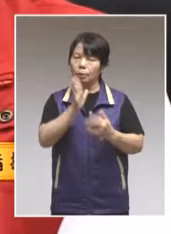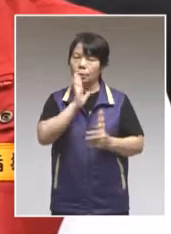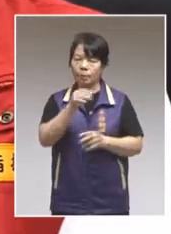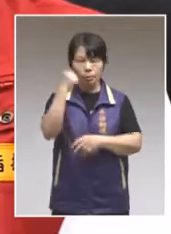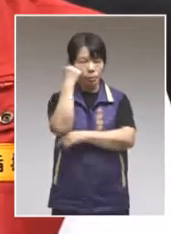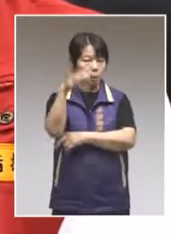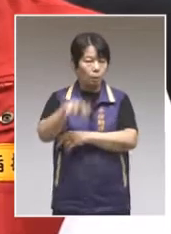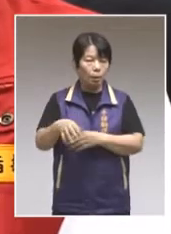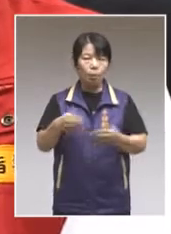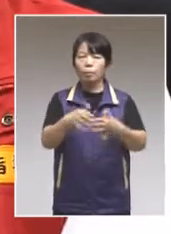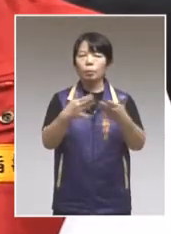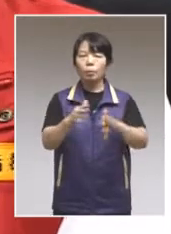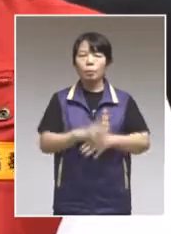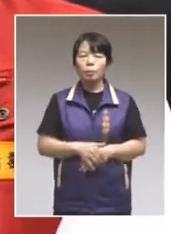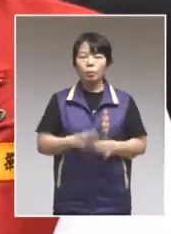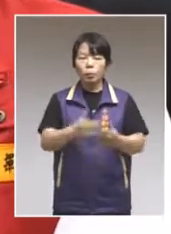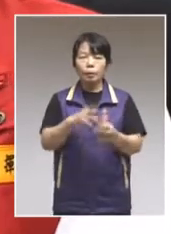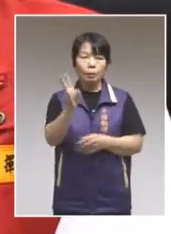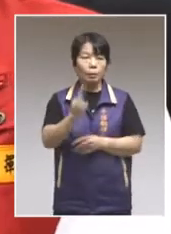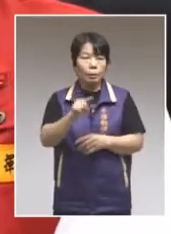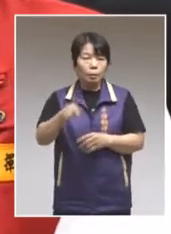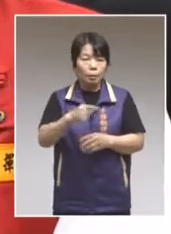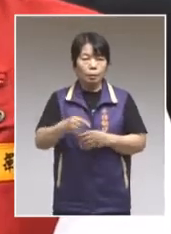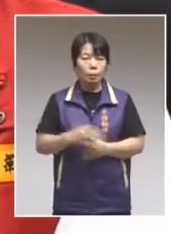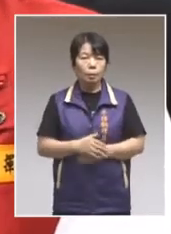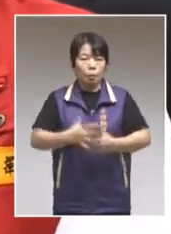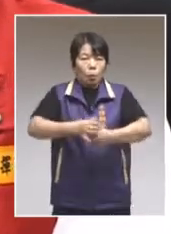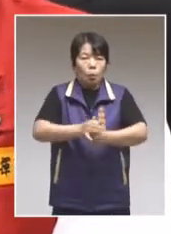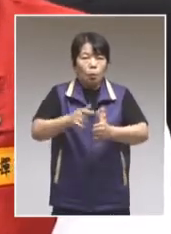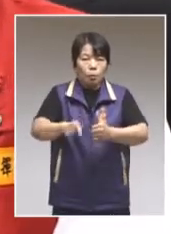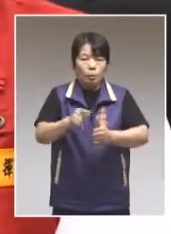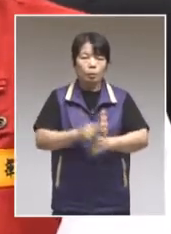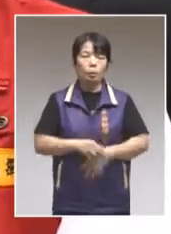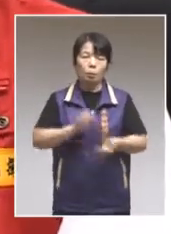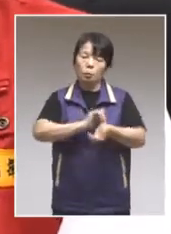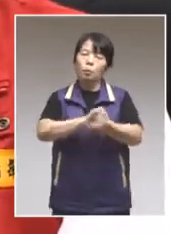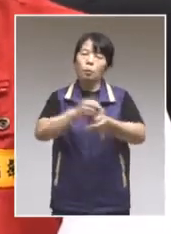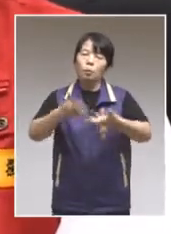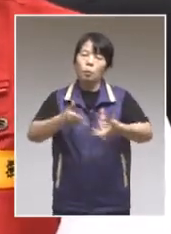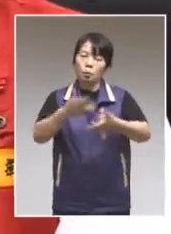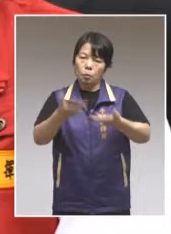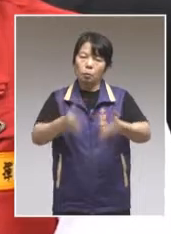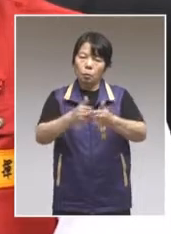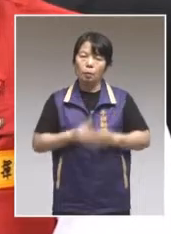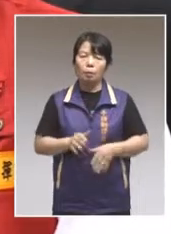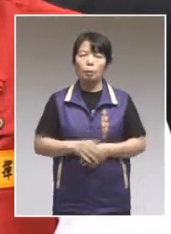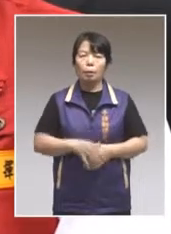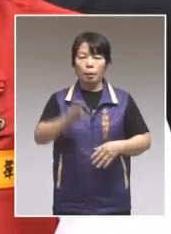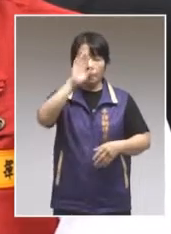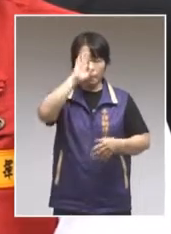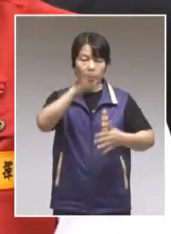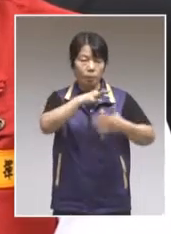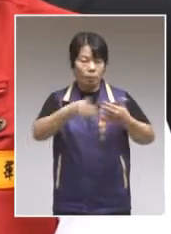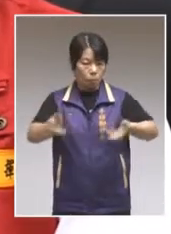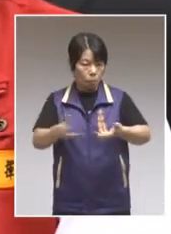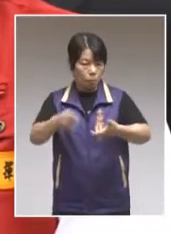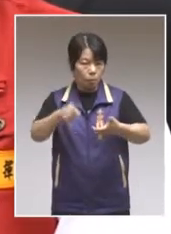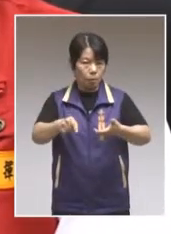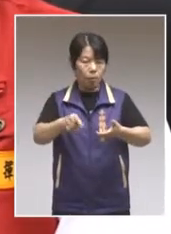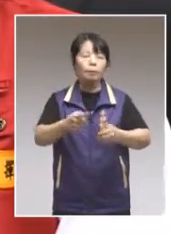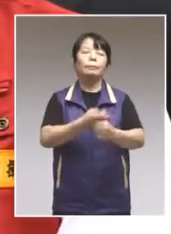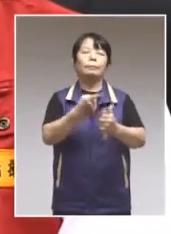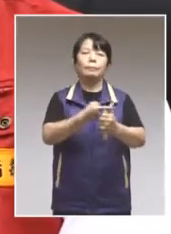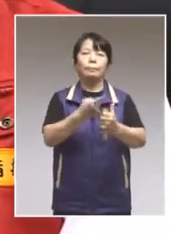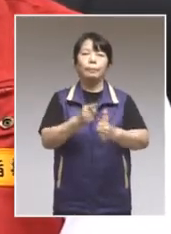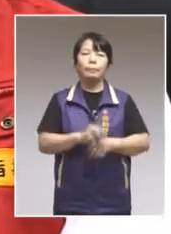什么电子威力这个就医还是最重要，那些行政的规定在疾病的治疗的时候还是疾病的治疗优